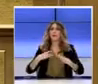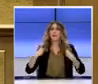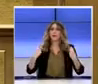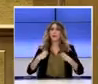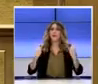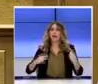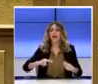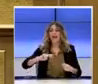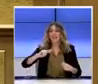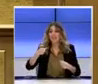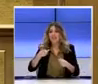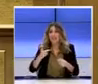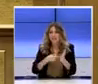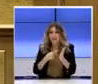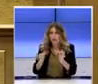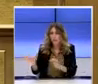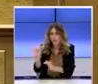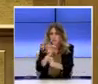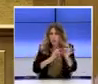κύματος.